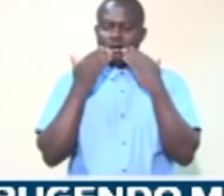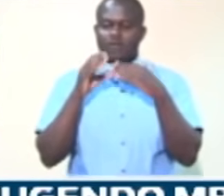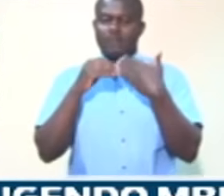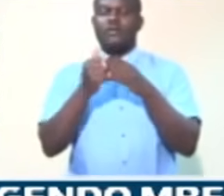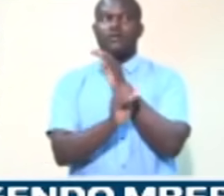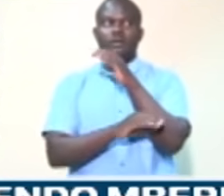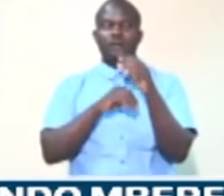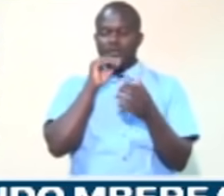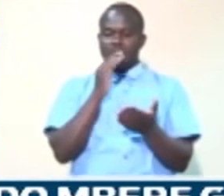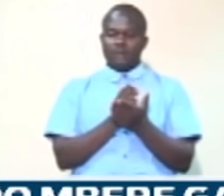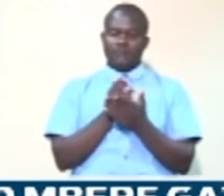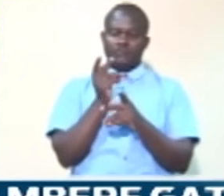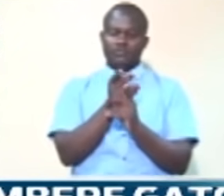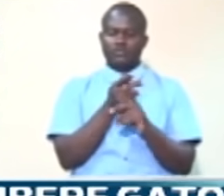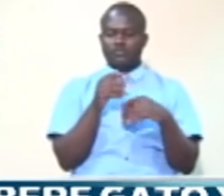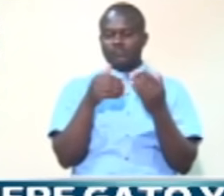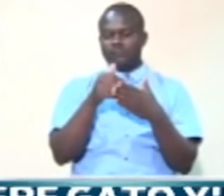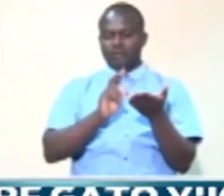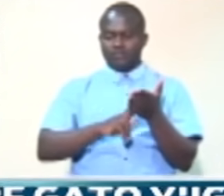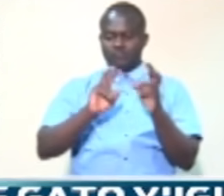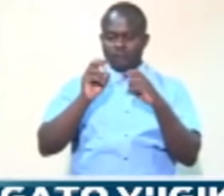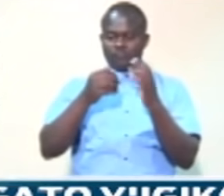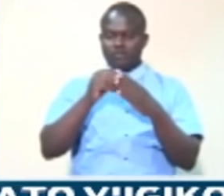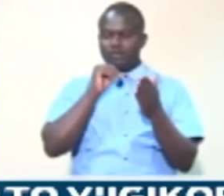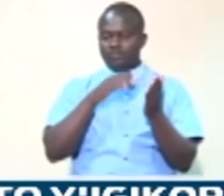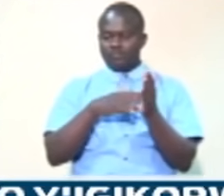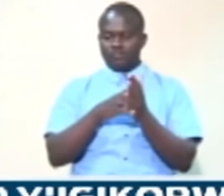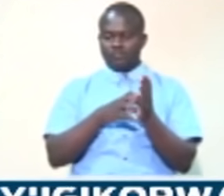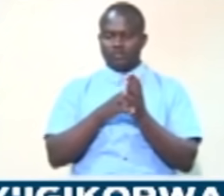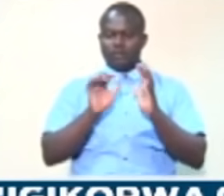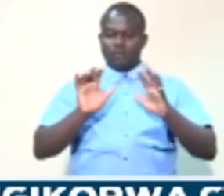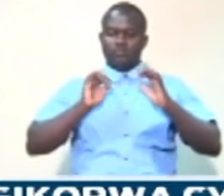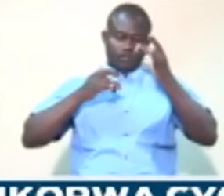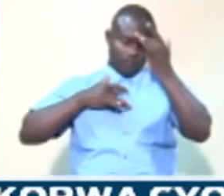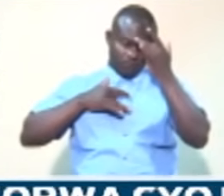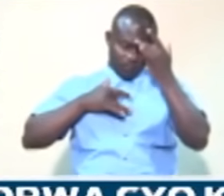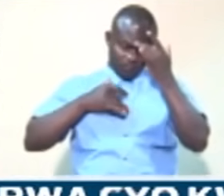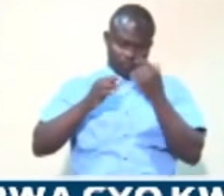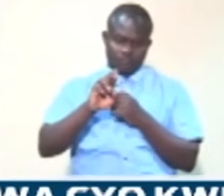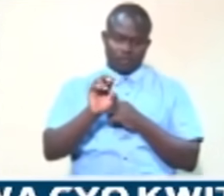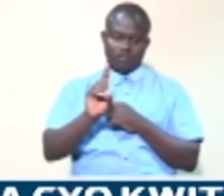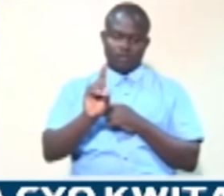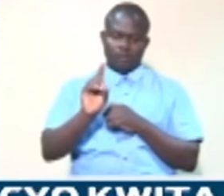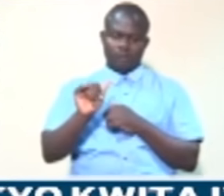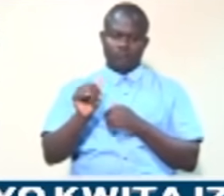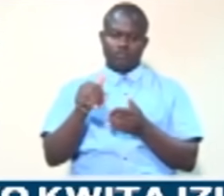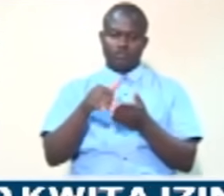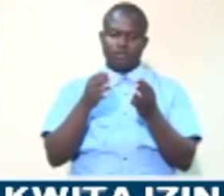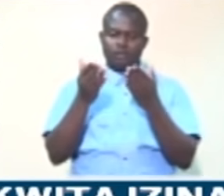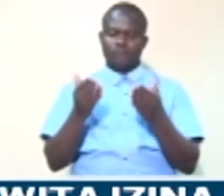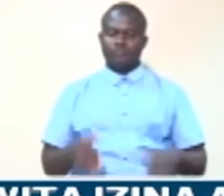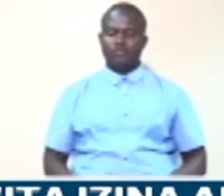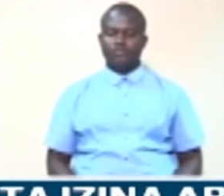bw'igihugu budahwema kubitaho aho bemeza ko batazadohoka mu kwirinda iki cyorezo Fredy Ruterana na Jean Marie Vianney